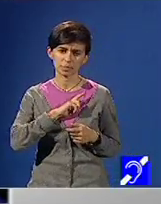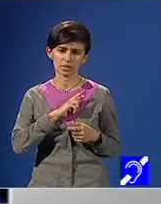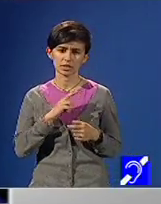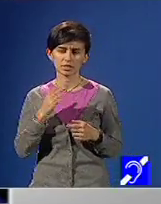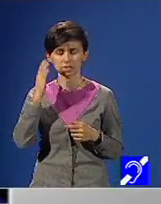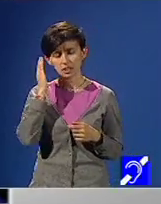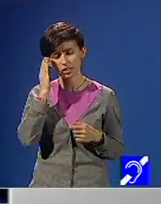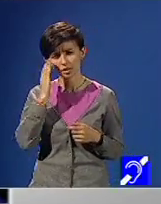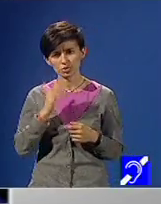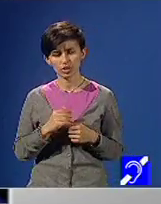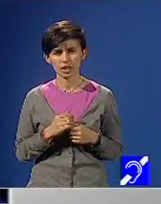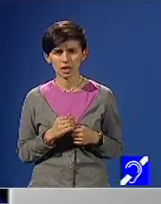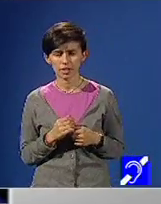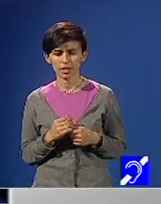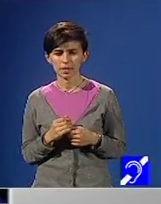responsabilităților școlare, în